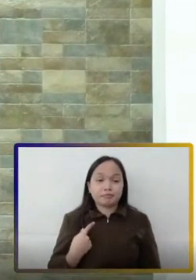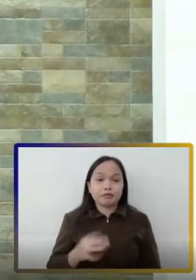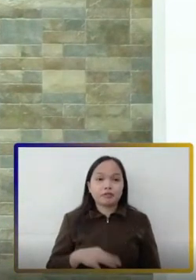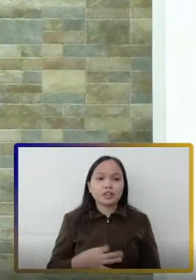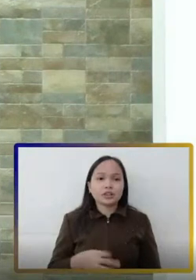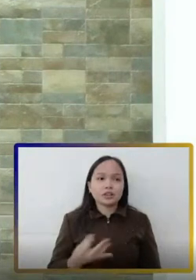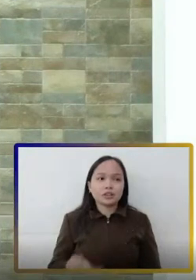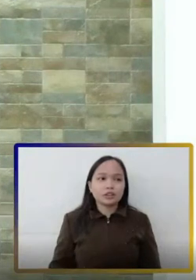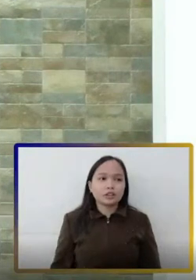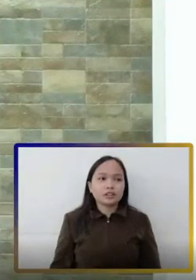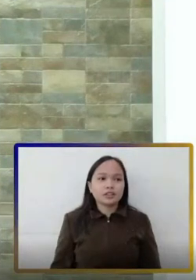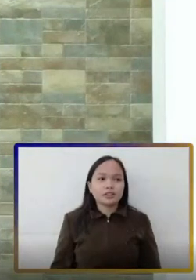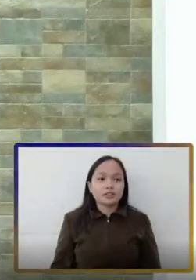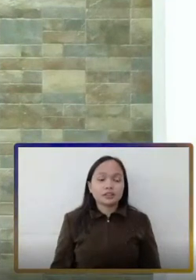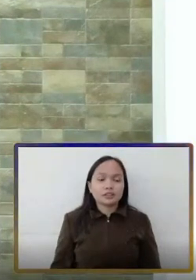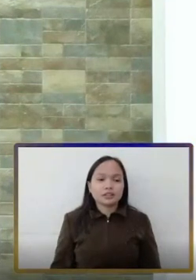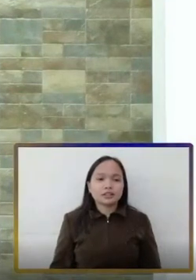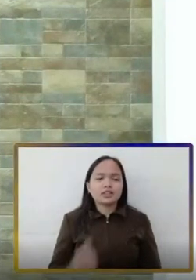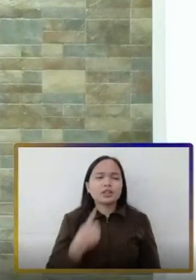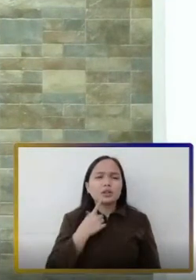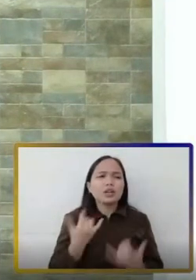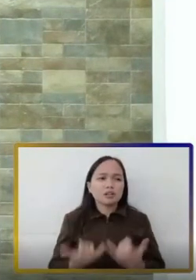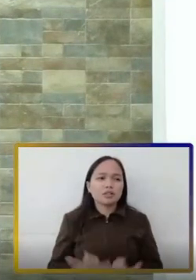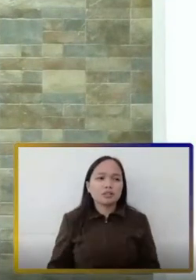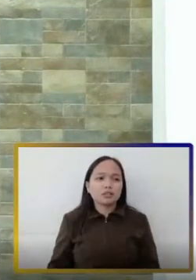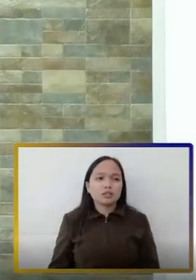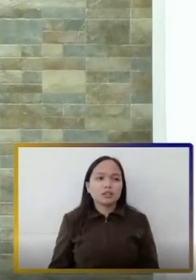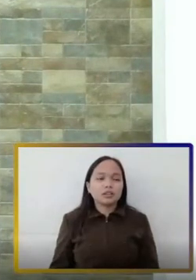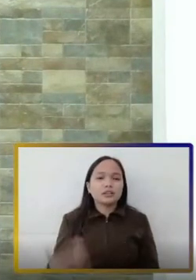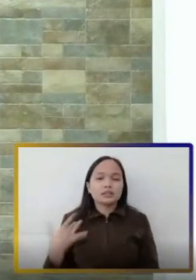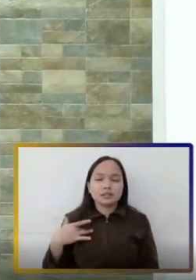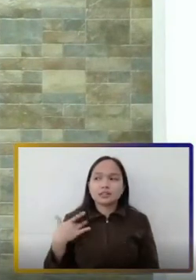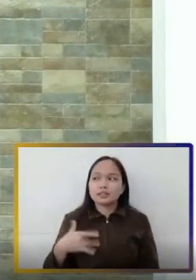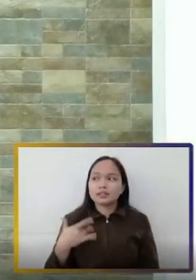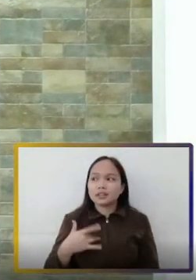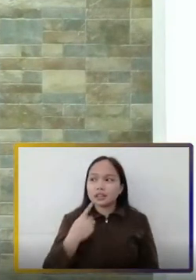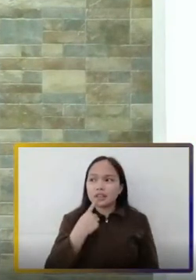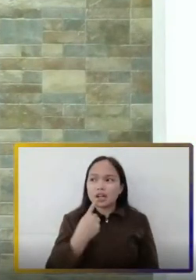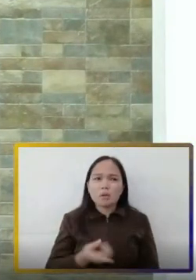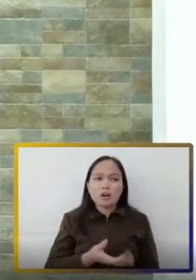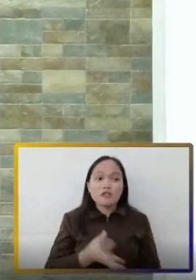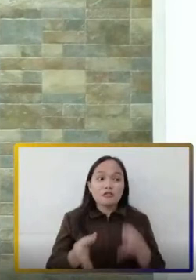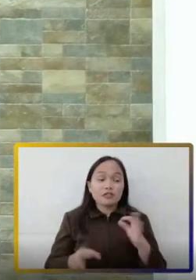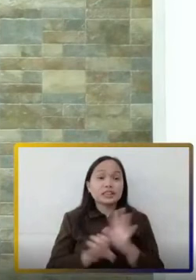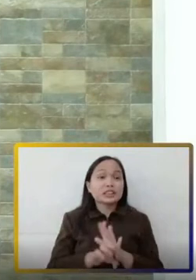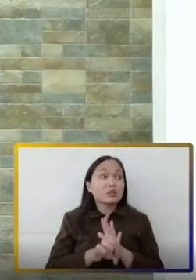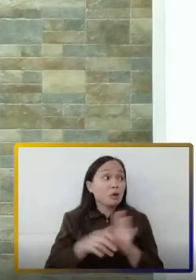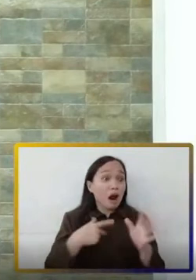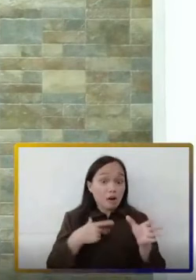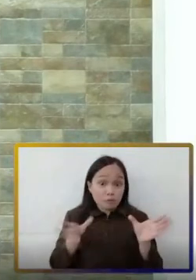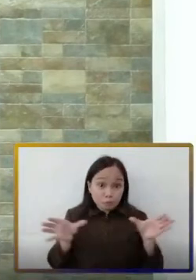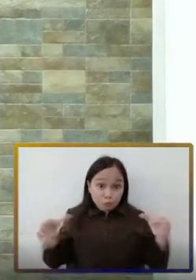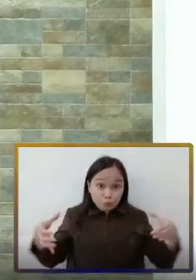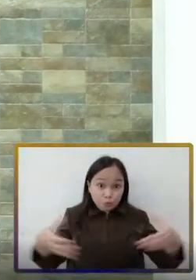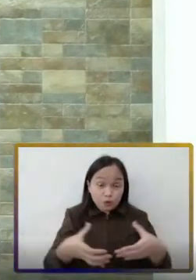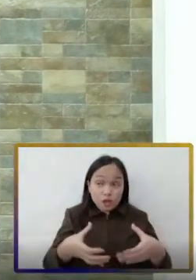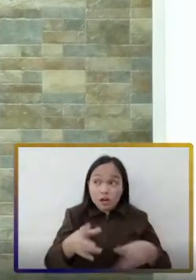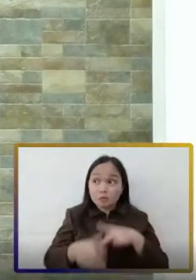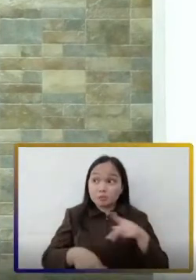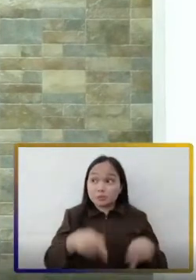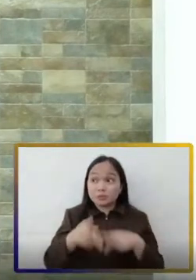lifestyle. Alright? Character is very important. You see, pag merong nagtitipon-tipon na tao na ganyan,